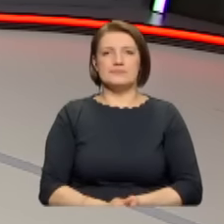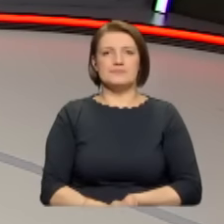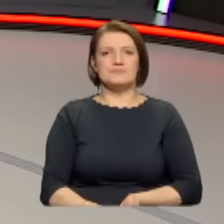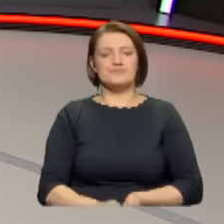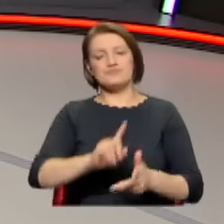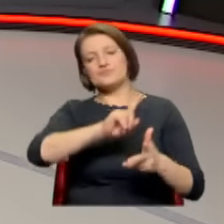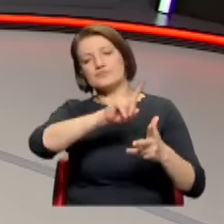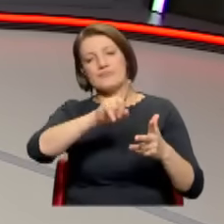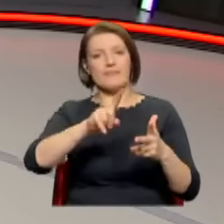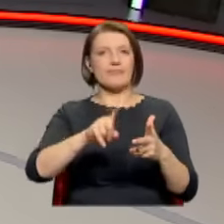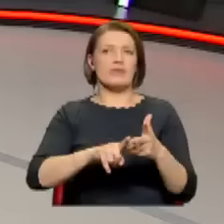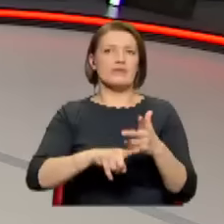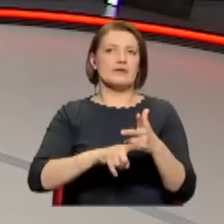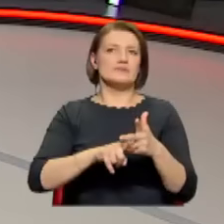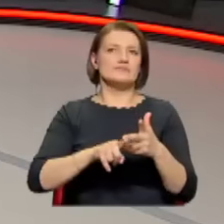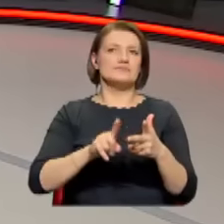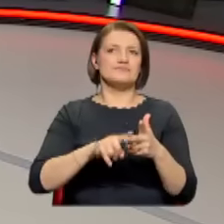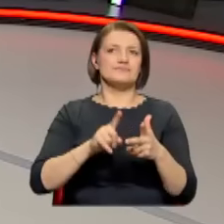Üçüncüsü,